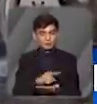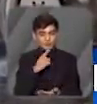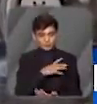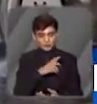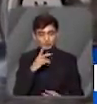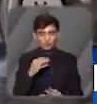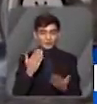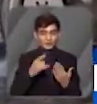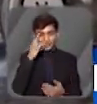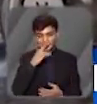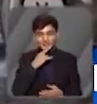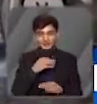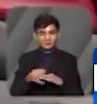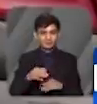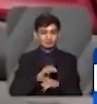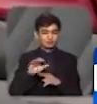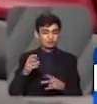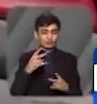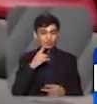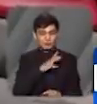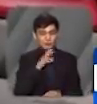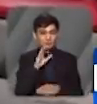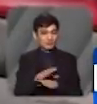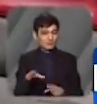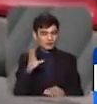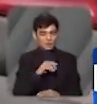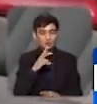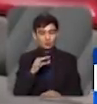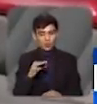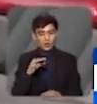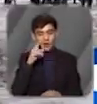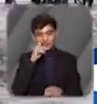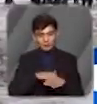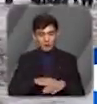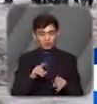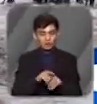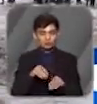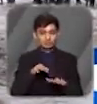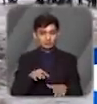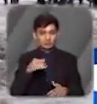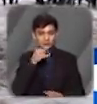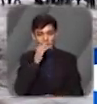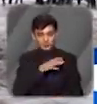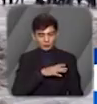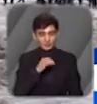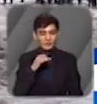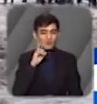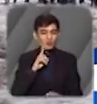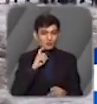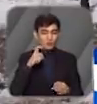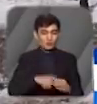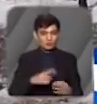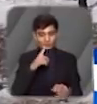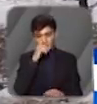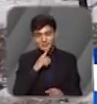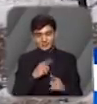көлікті Қазақстан аумағынан шығаруға тиіс деген тапсырма берген еді. Бірақ үкімет бұл істі ұйымдастыра алмады. Уақытша тіркеуге берілген бір айдың